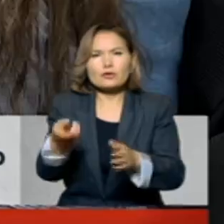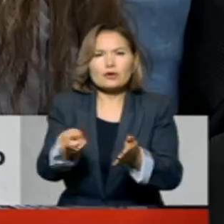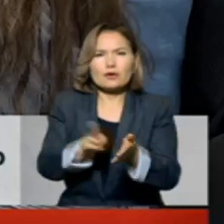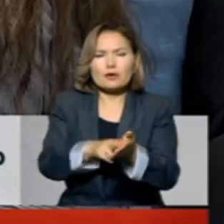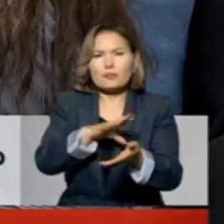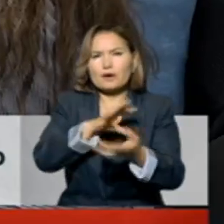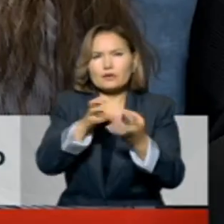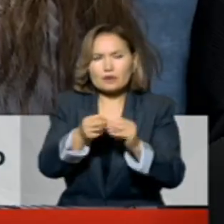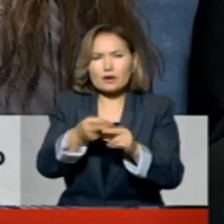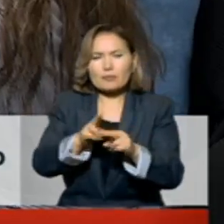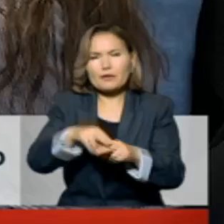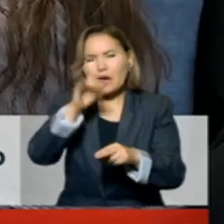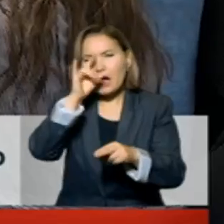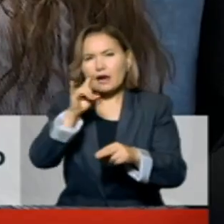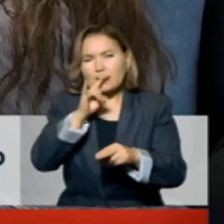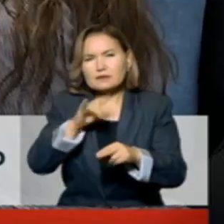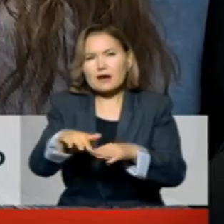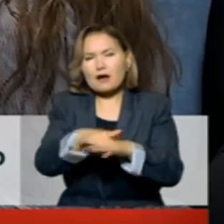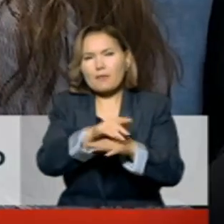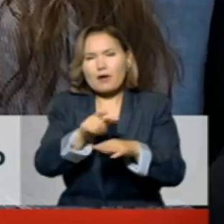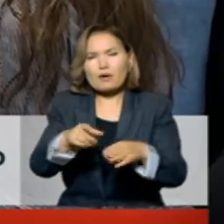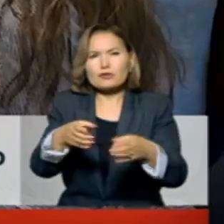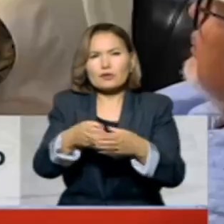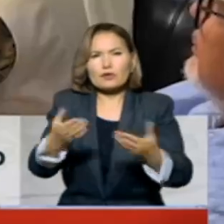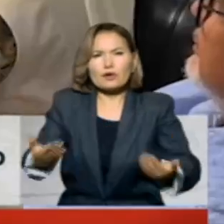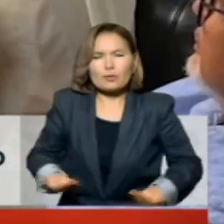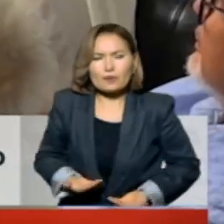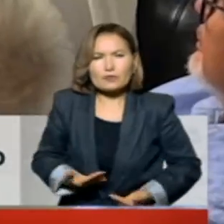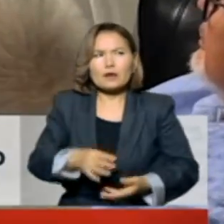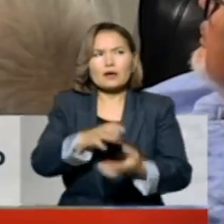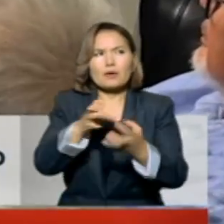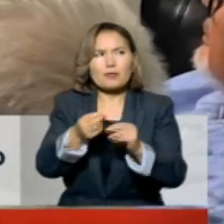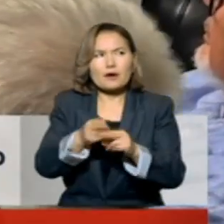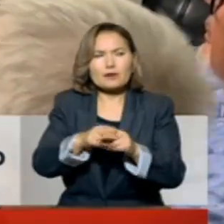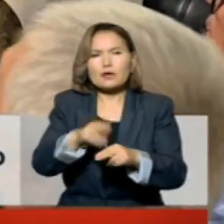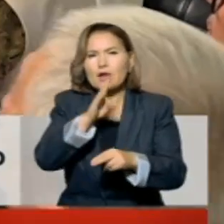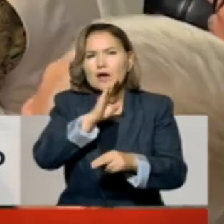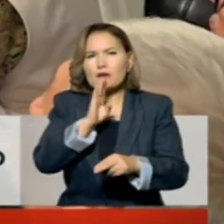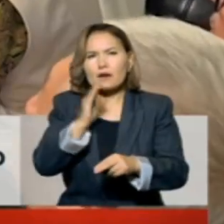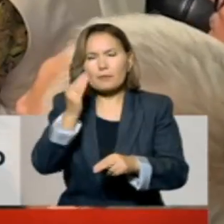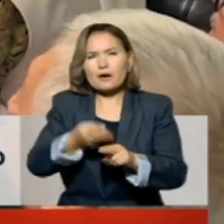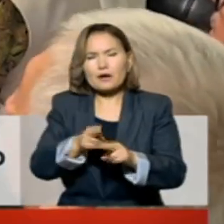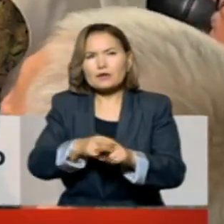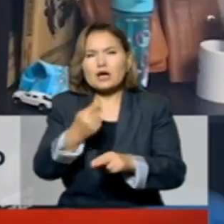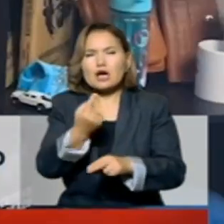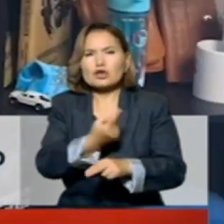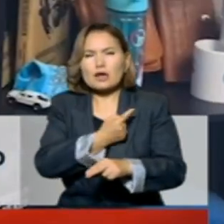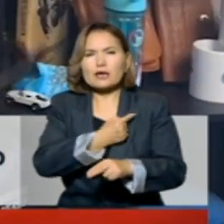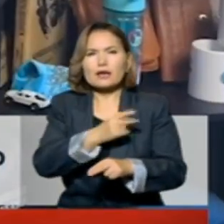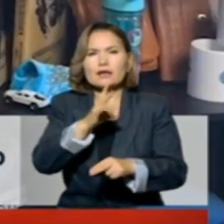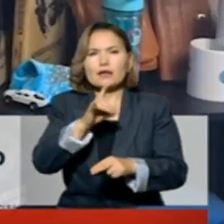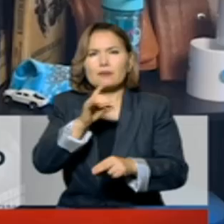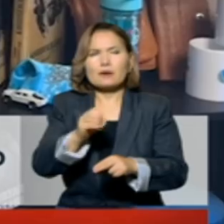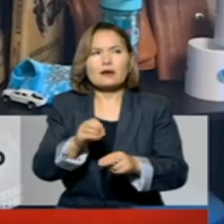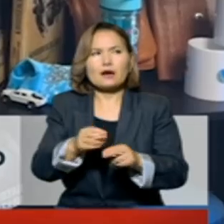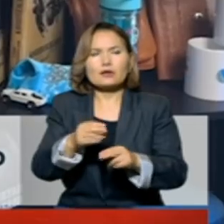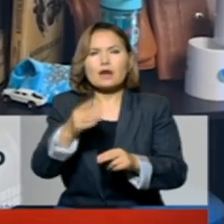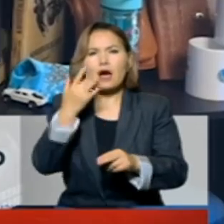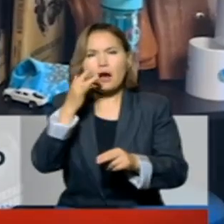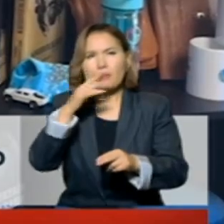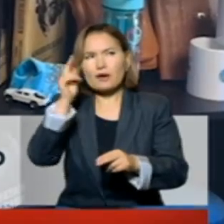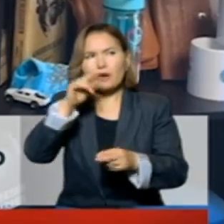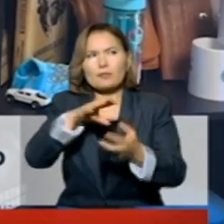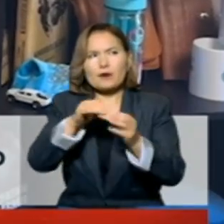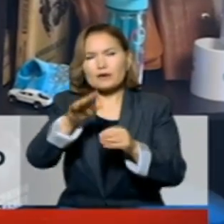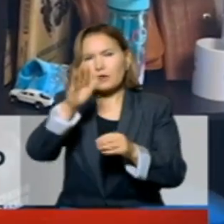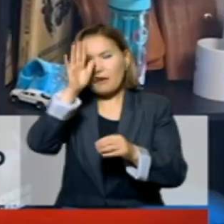кейінгілерінің өзінің осында өмір сүріп жатқанына кемі бірнеше жыл. Мәселен, Райгүл Нармаханованың жалғыз немересінің алып шаһарда білім қуып